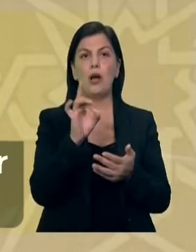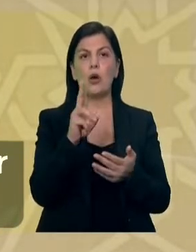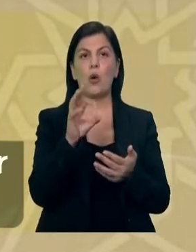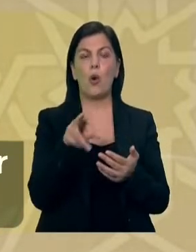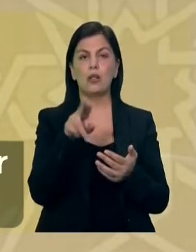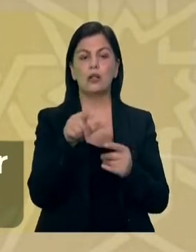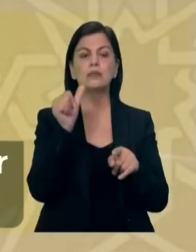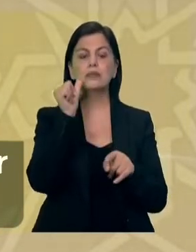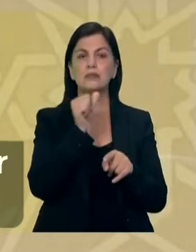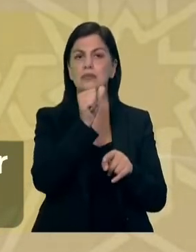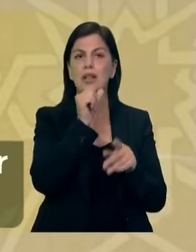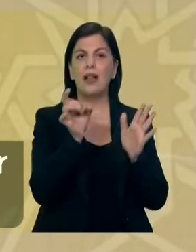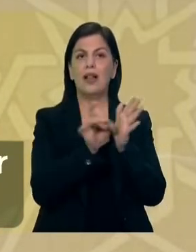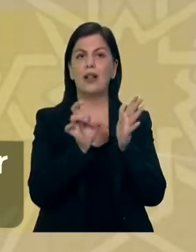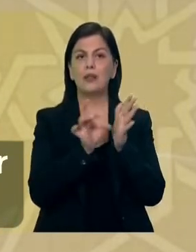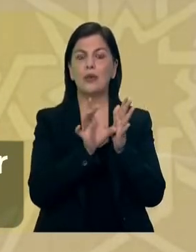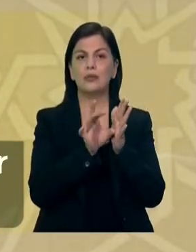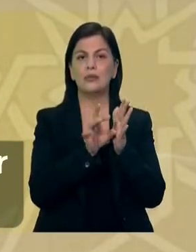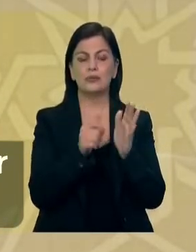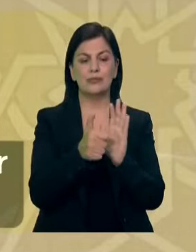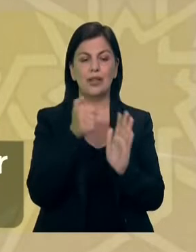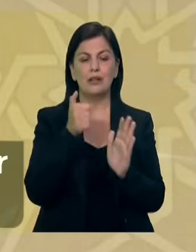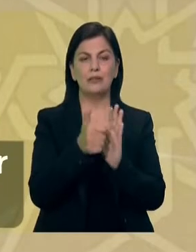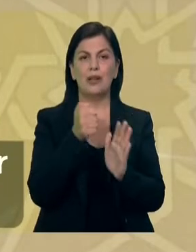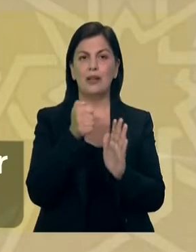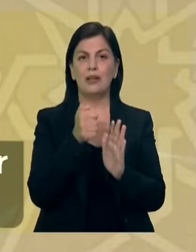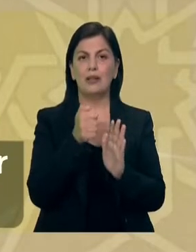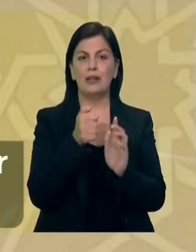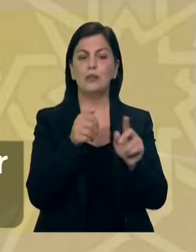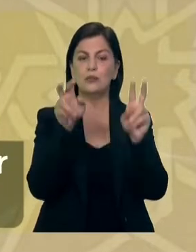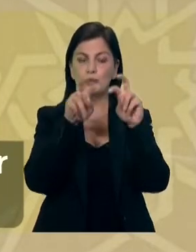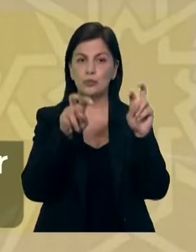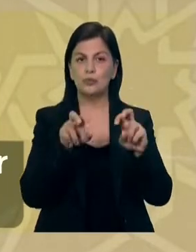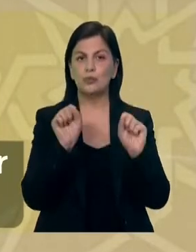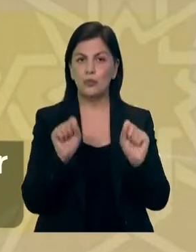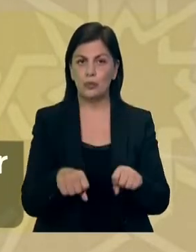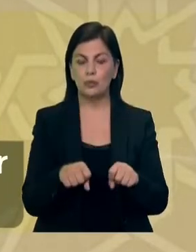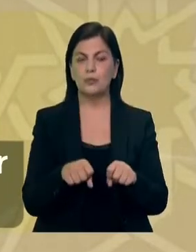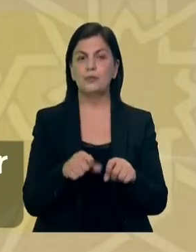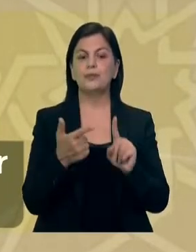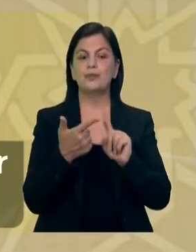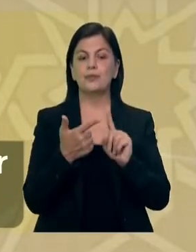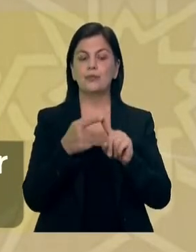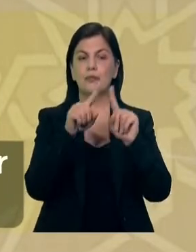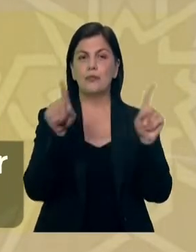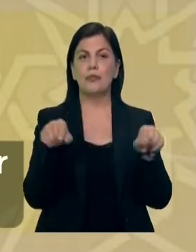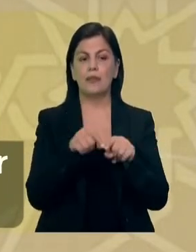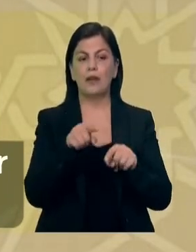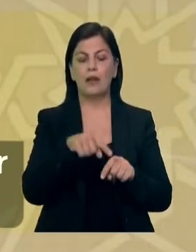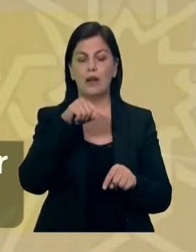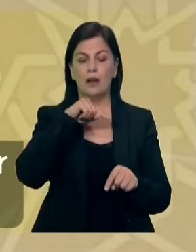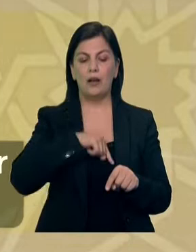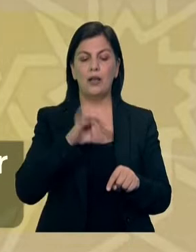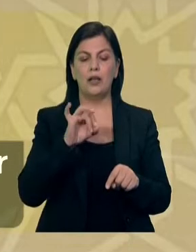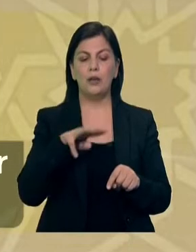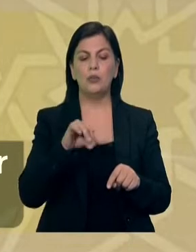elektron vasitəsilə elektron yoxlanılma imkanına malikdir. İkinci sertifikat isə immunitet sertifikatıdır.